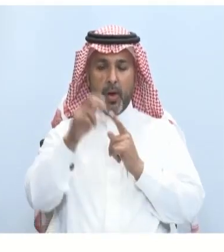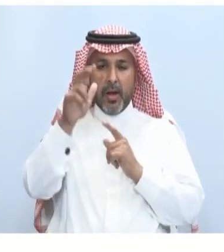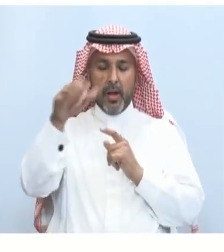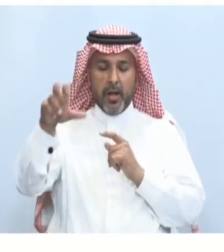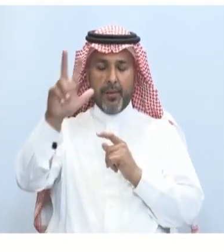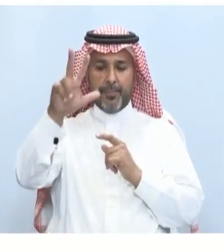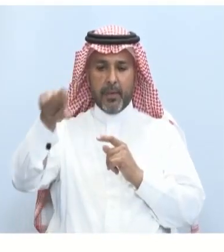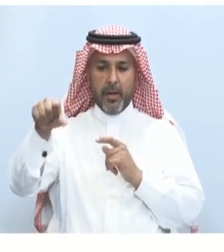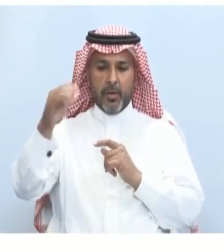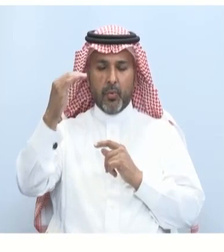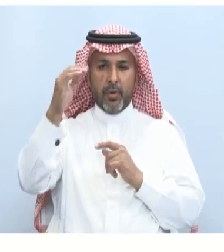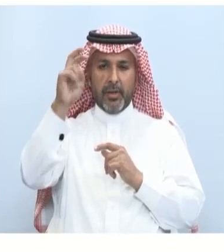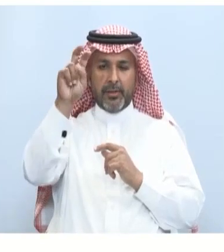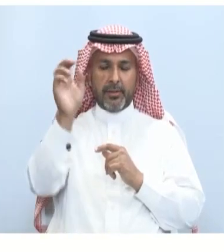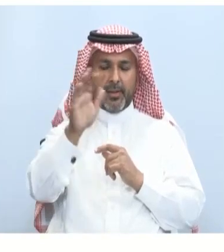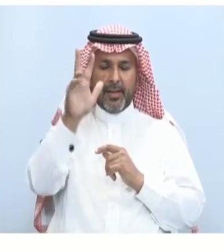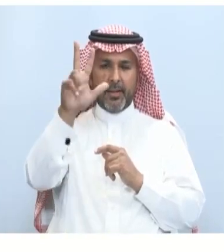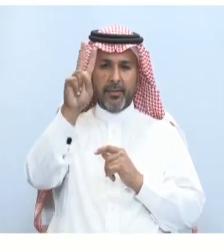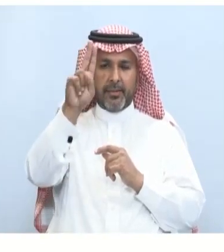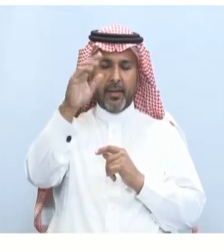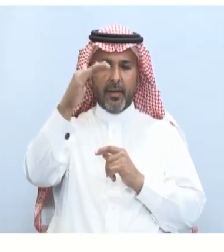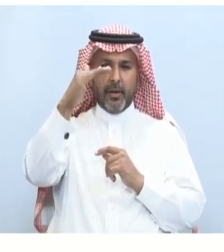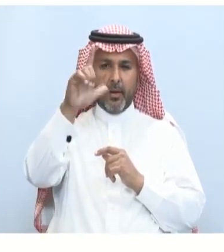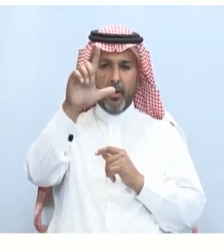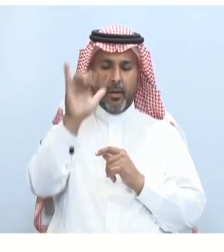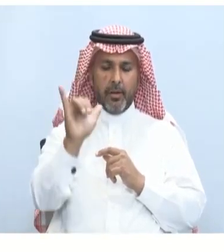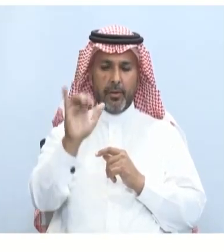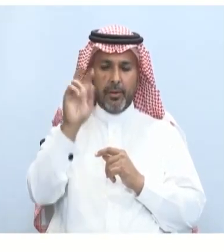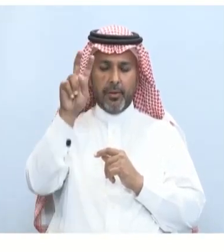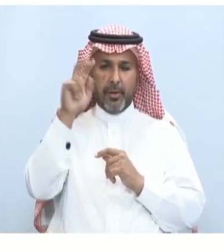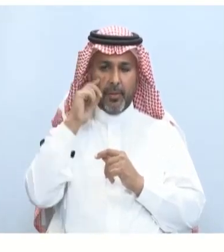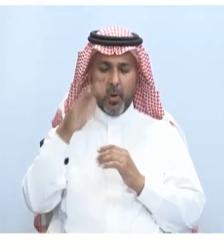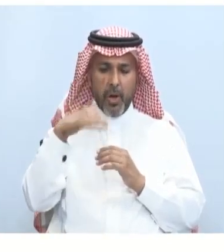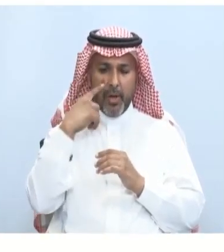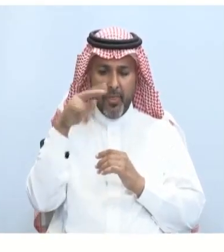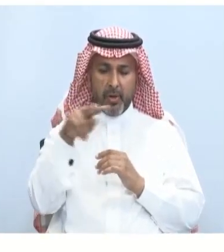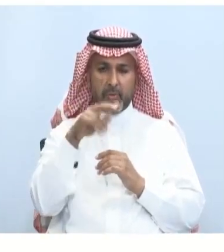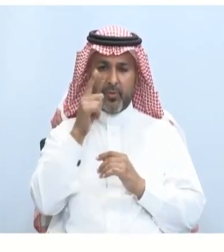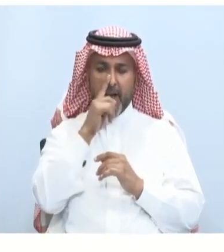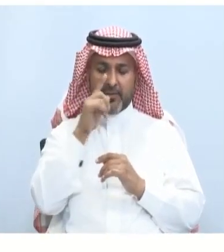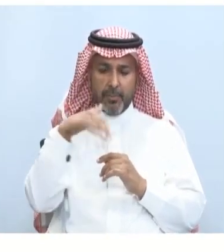والعدد التخيلي البحث والعدد المركب هو المركبان المترافقان